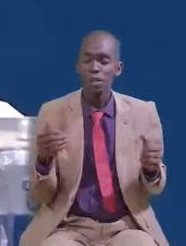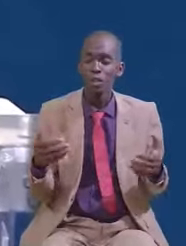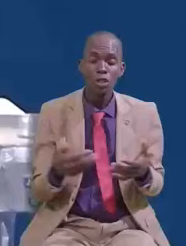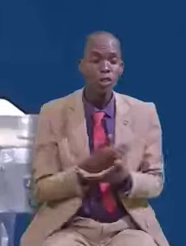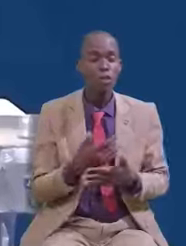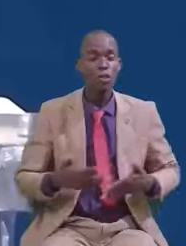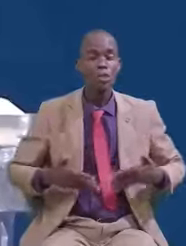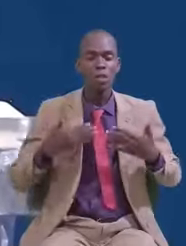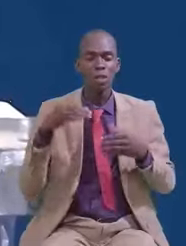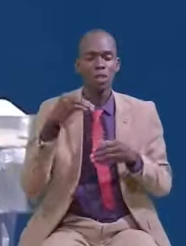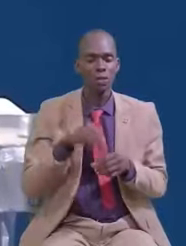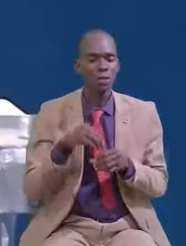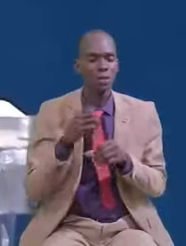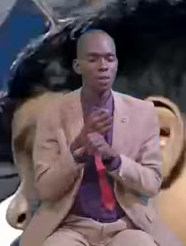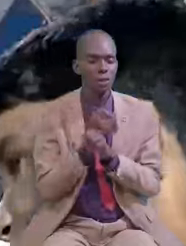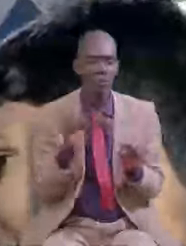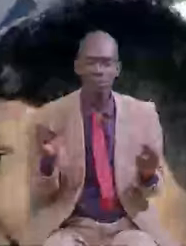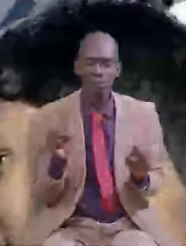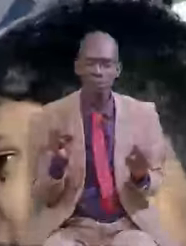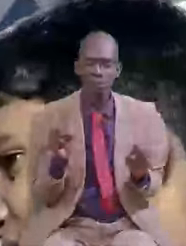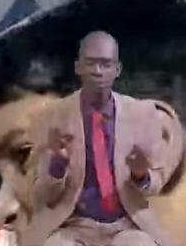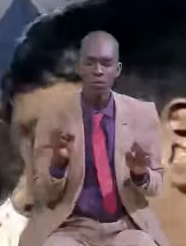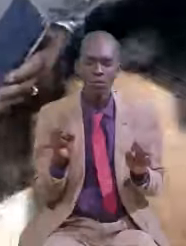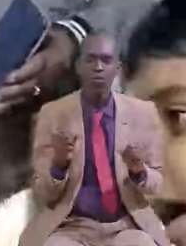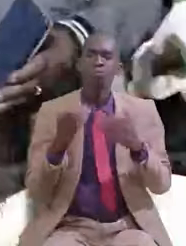le salut. Merci Seigneur.